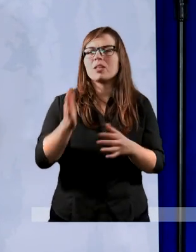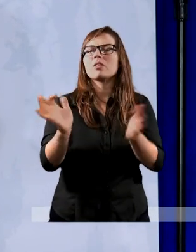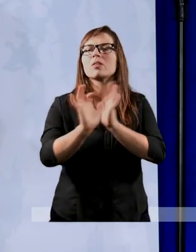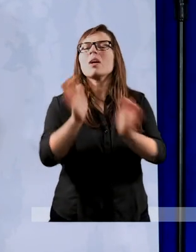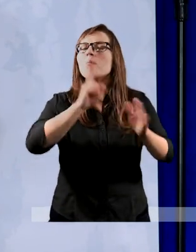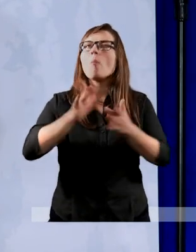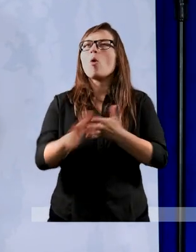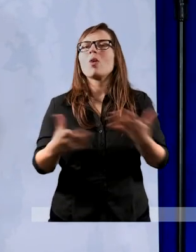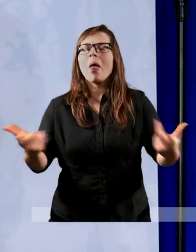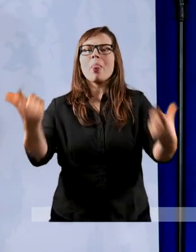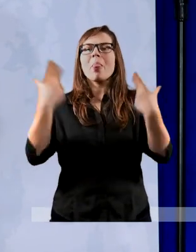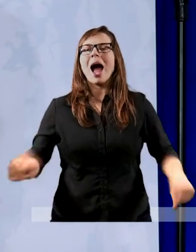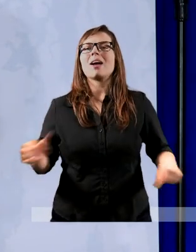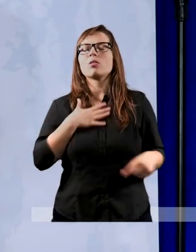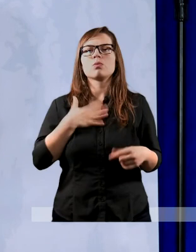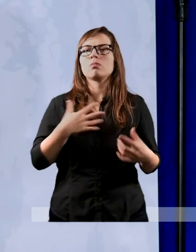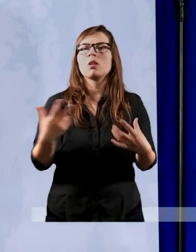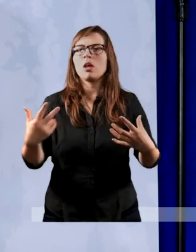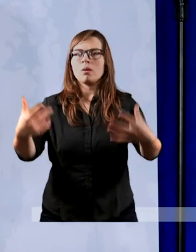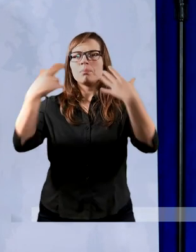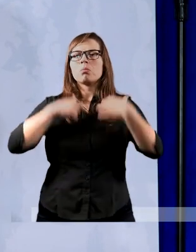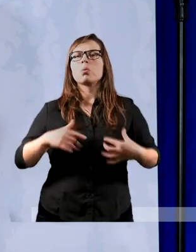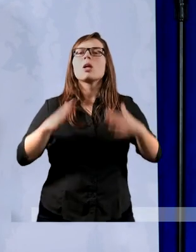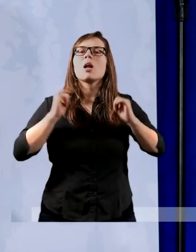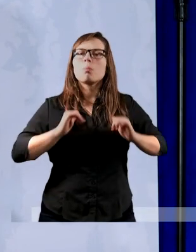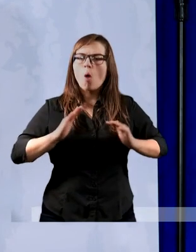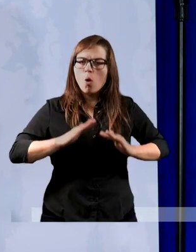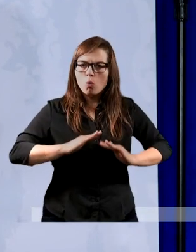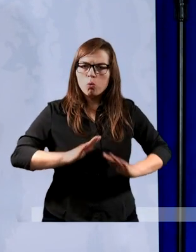to po prostu nagle wstępował we mnie niesamowity spokój.